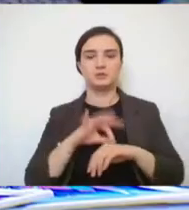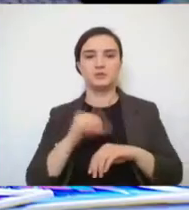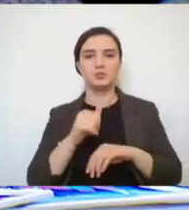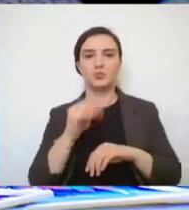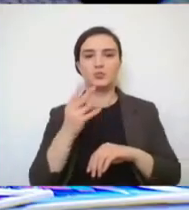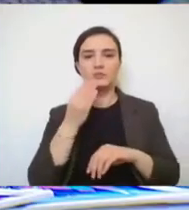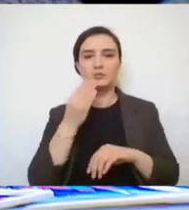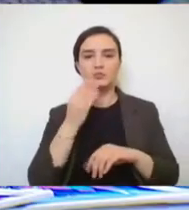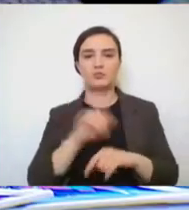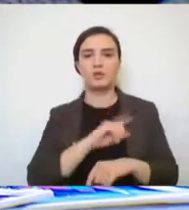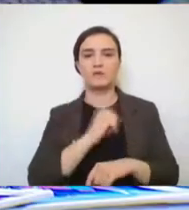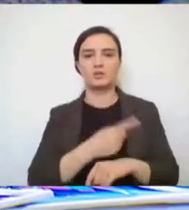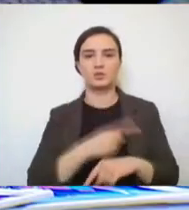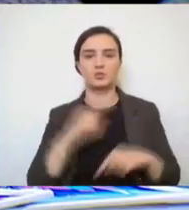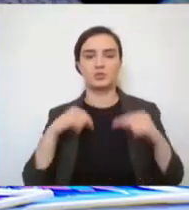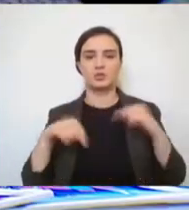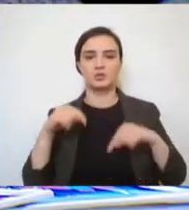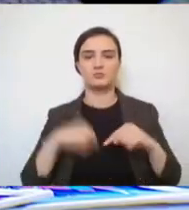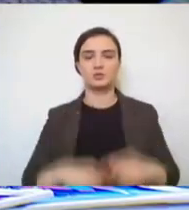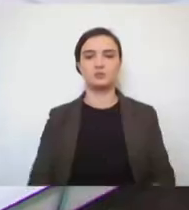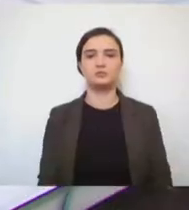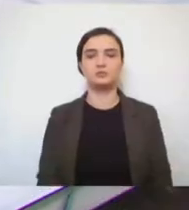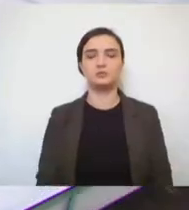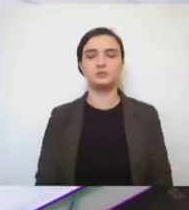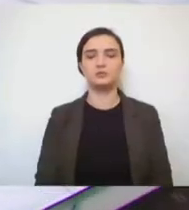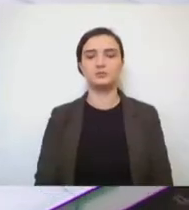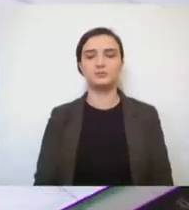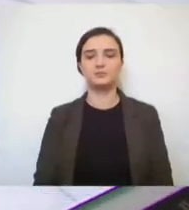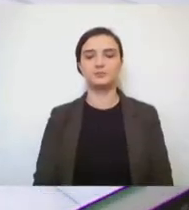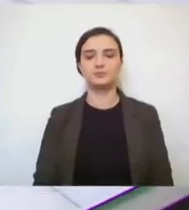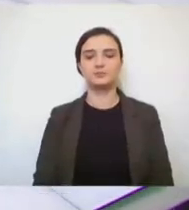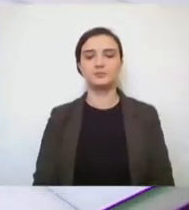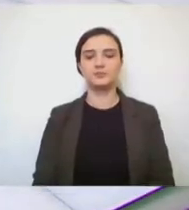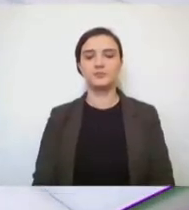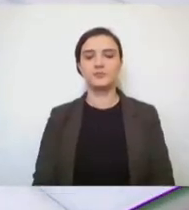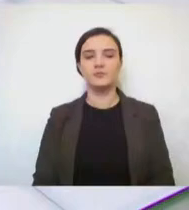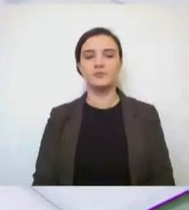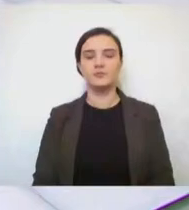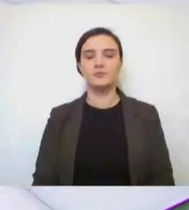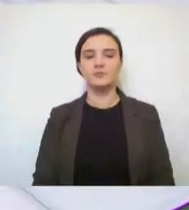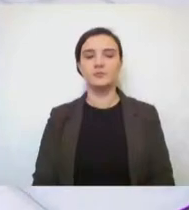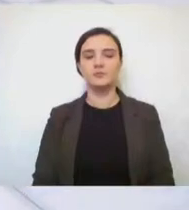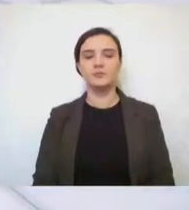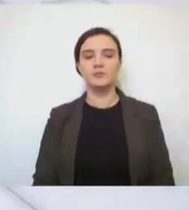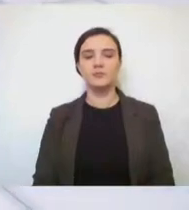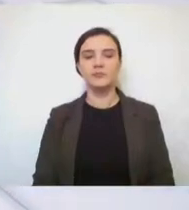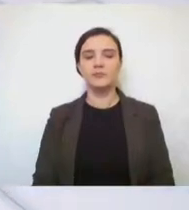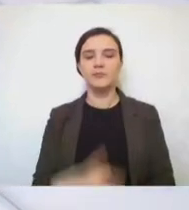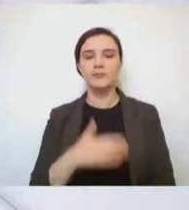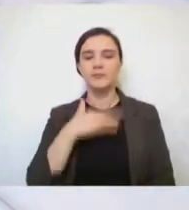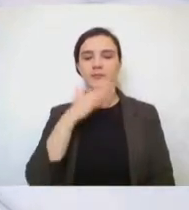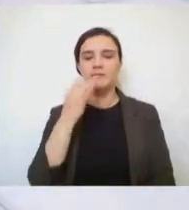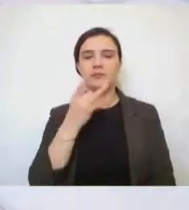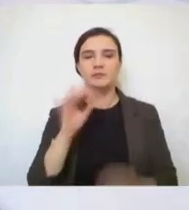გავაძლიეროთ ორგანიზმიო, ასე დროს გვეკითხება. ჩვენ არაერთხელ გვისაუბრია, რომ არ არსებობს